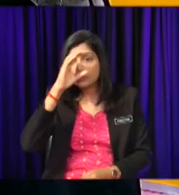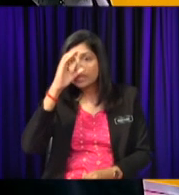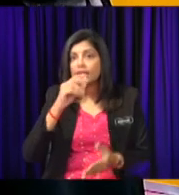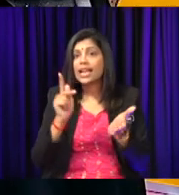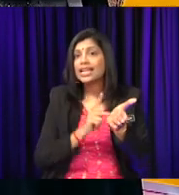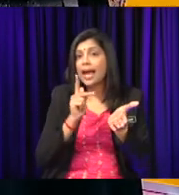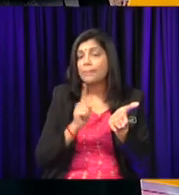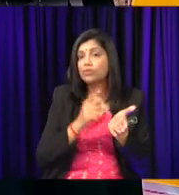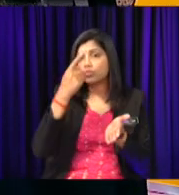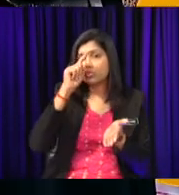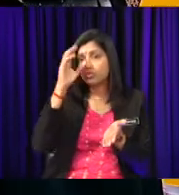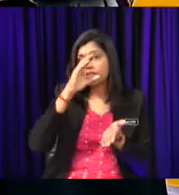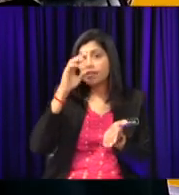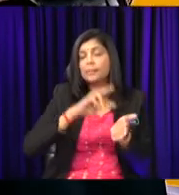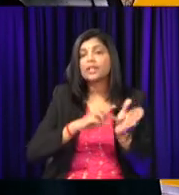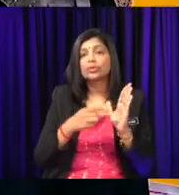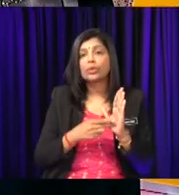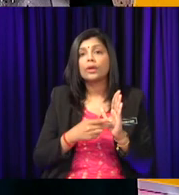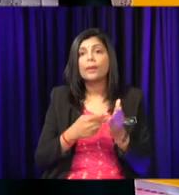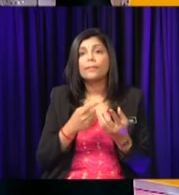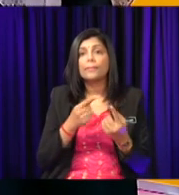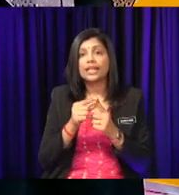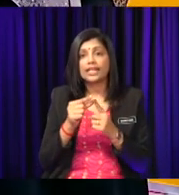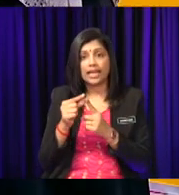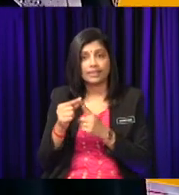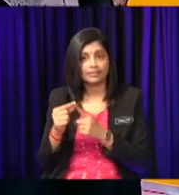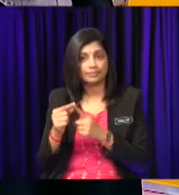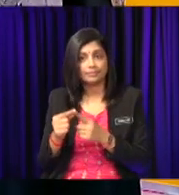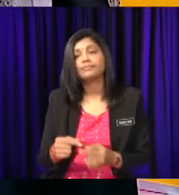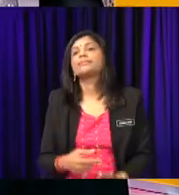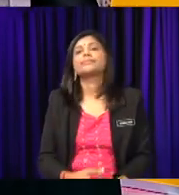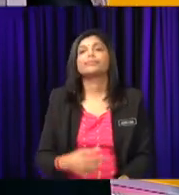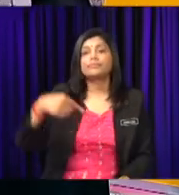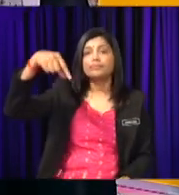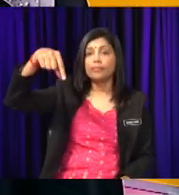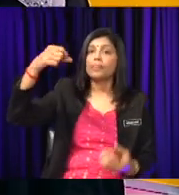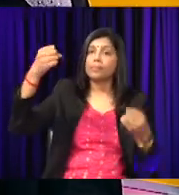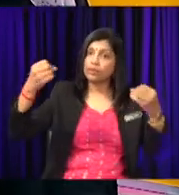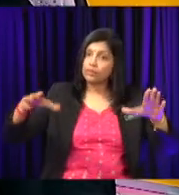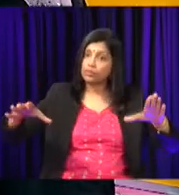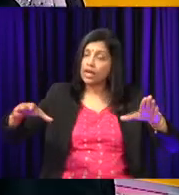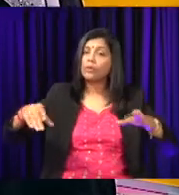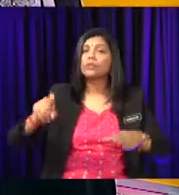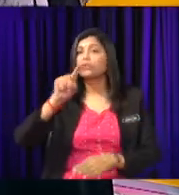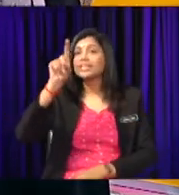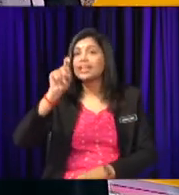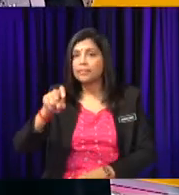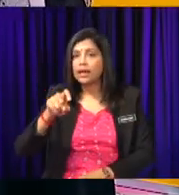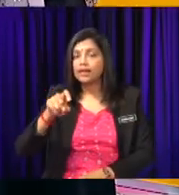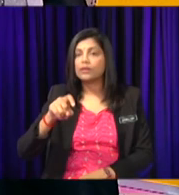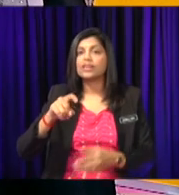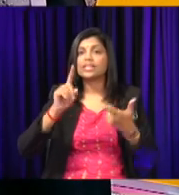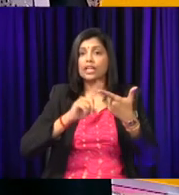tentang perkataan yang disebutkan tadi itu baik kita sudah selesai q sekarang nih kita nak terus kepada anda